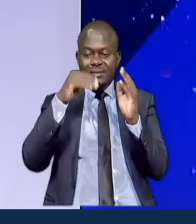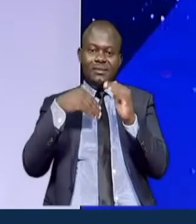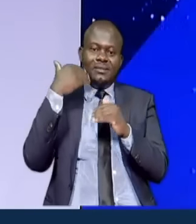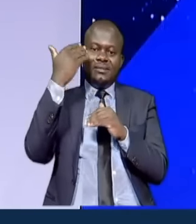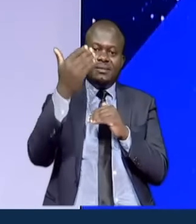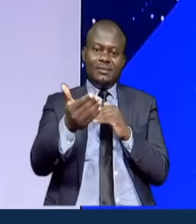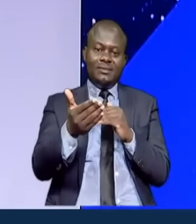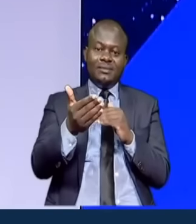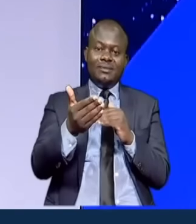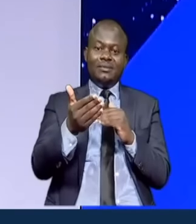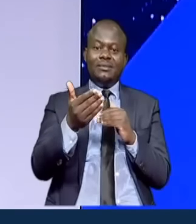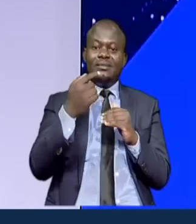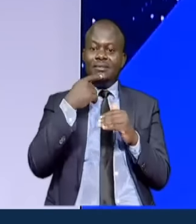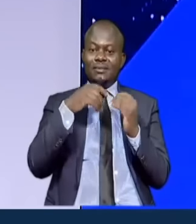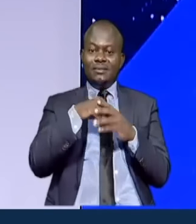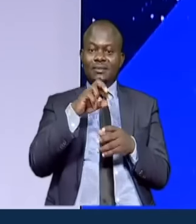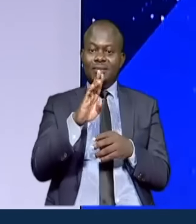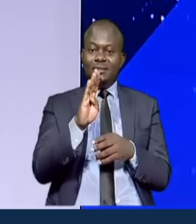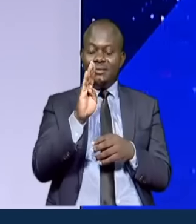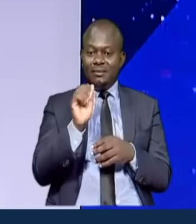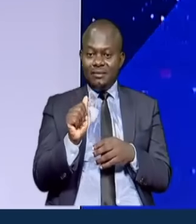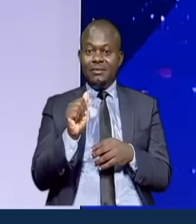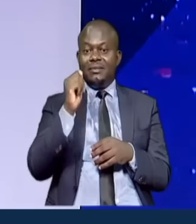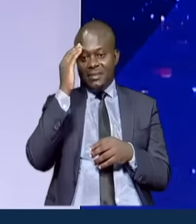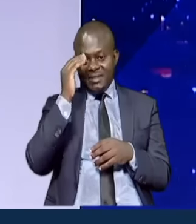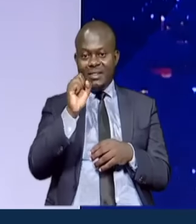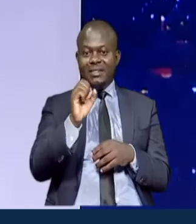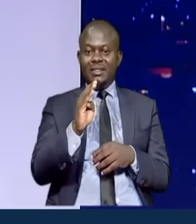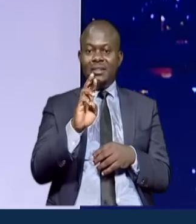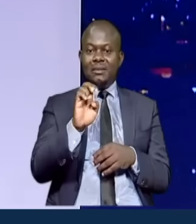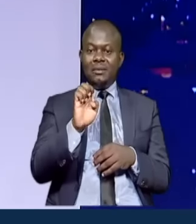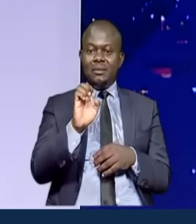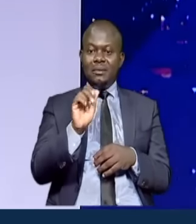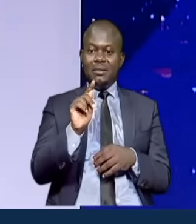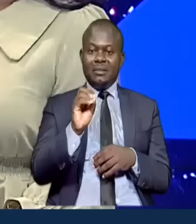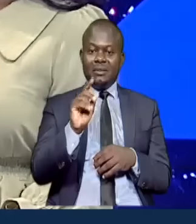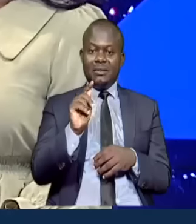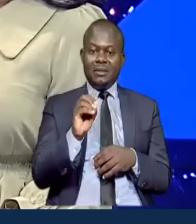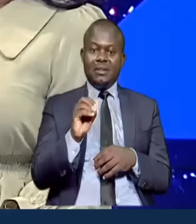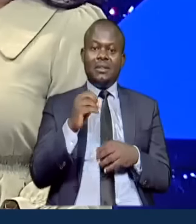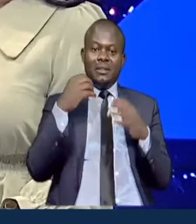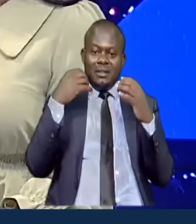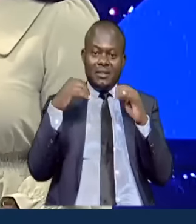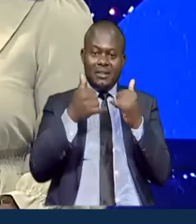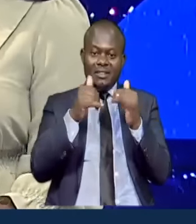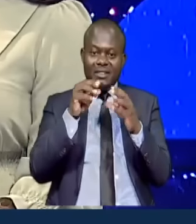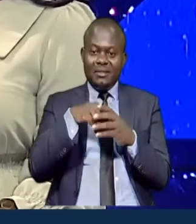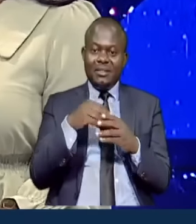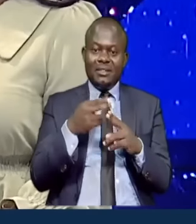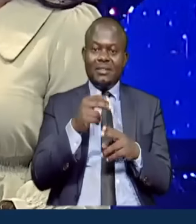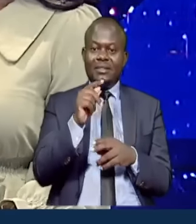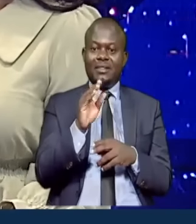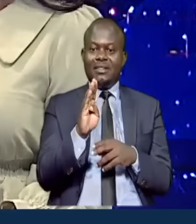hanyuma nkuko mubizi ndi kuri RBA seburi koko yarahanyuze nyamurabizi wakinagamo ufitwa kibonke witwa kibonke hari